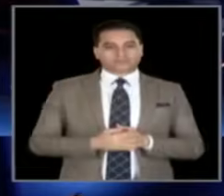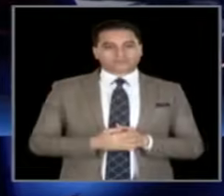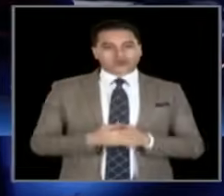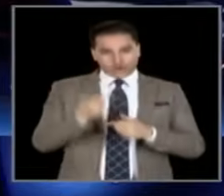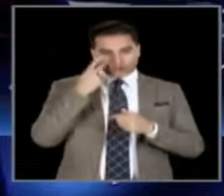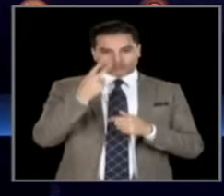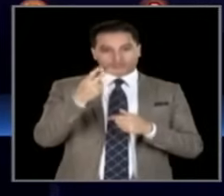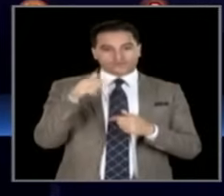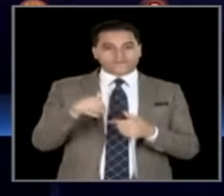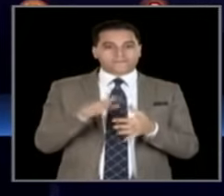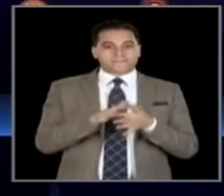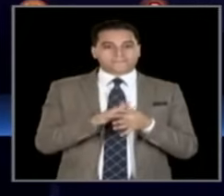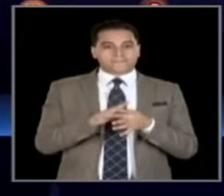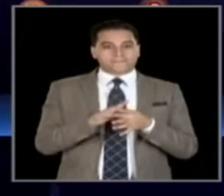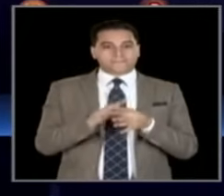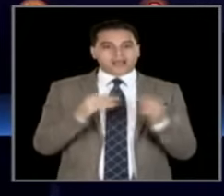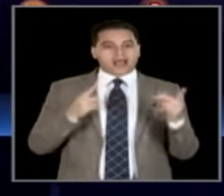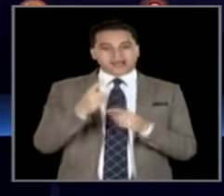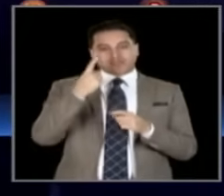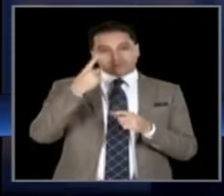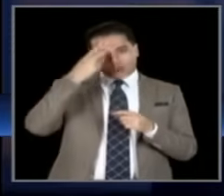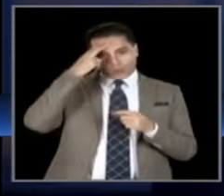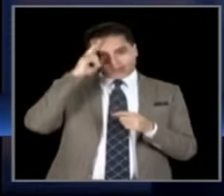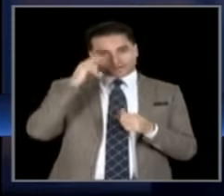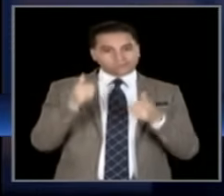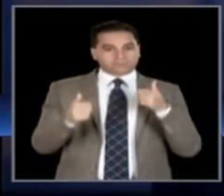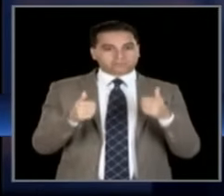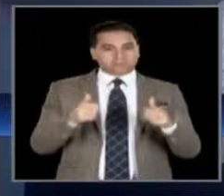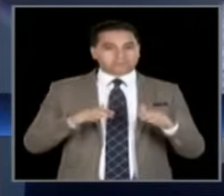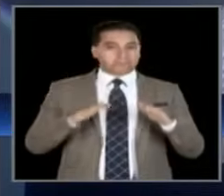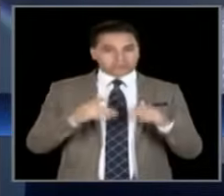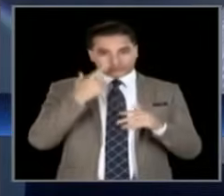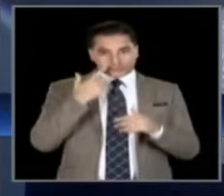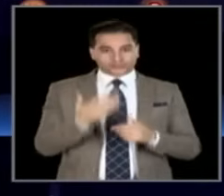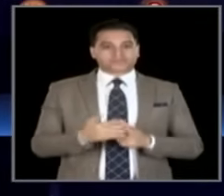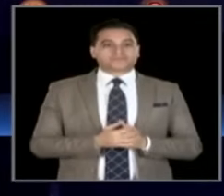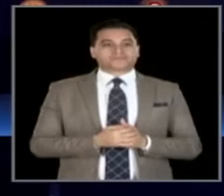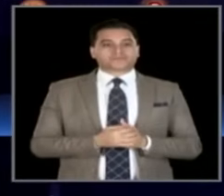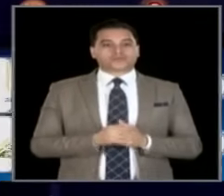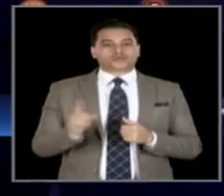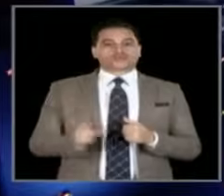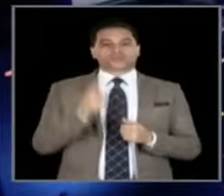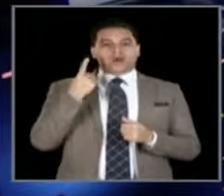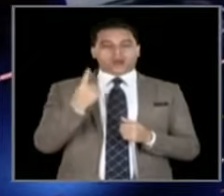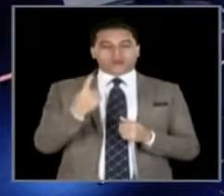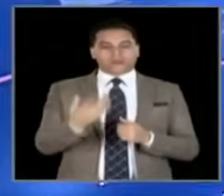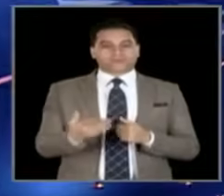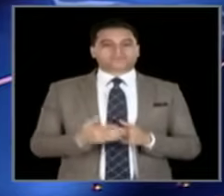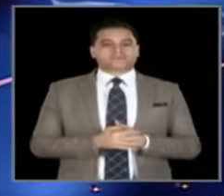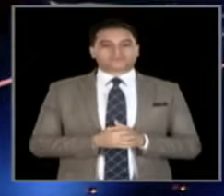وهنشوف الهدف الاول لصالح مين سؤال